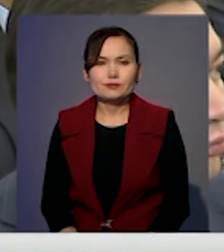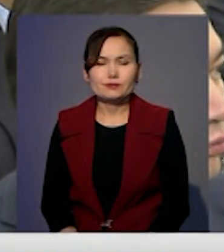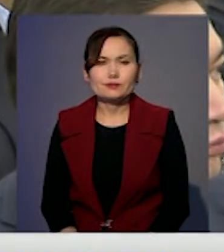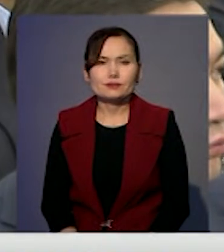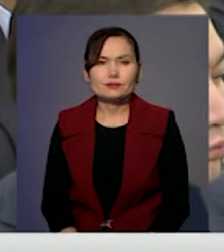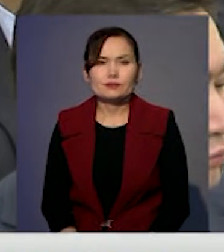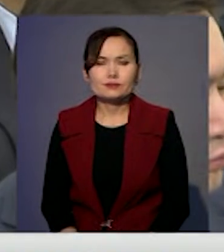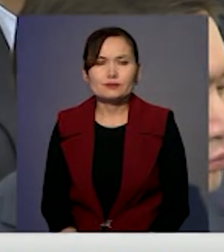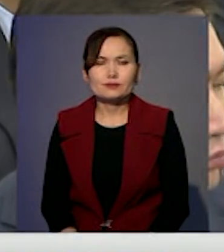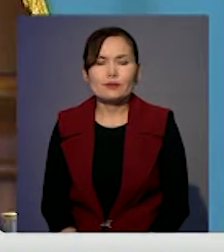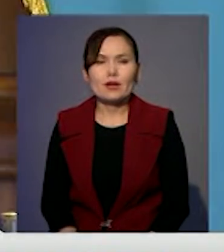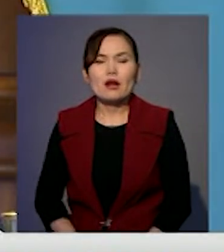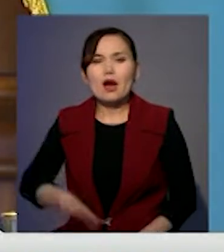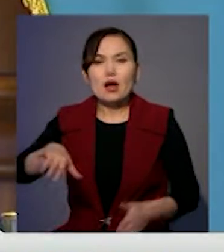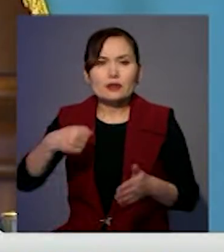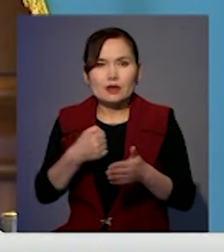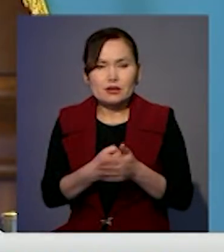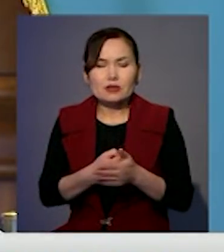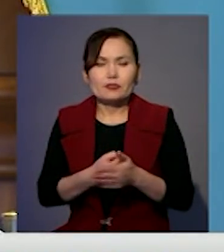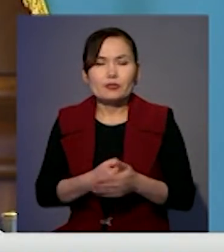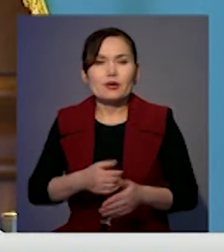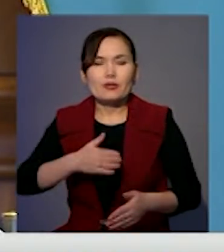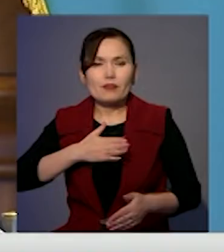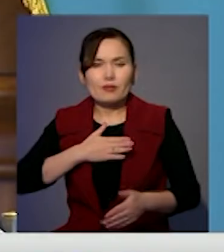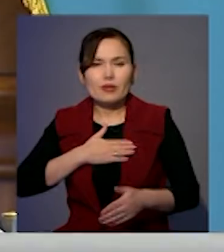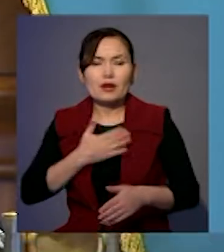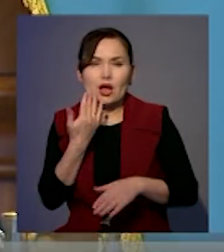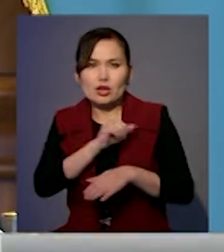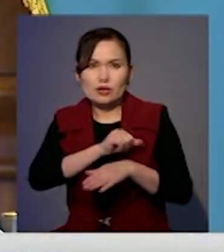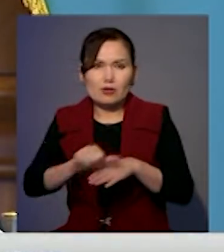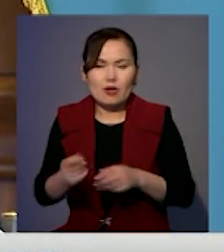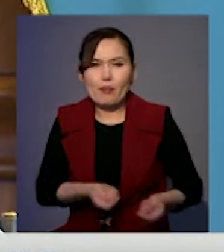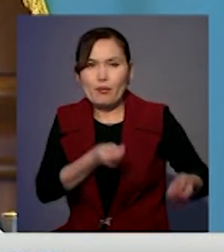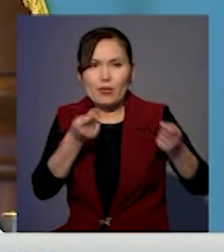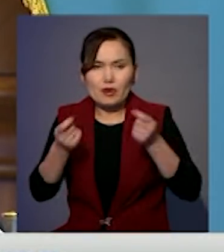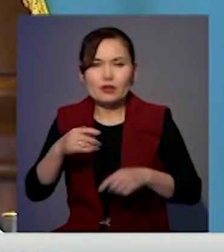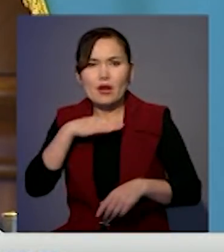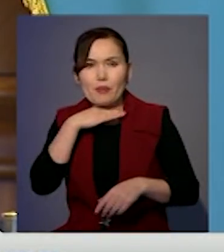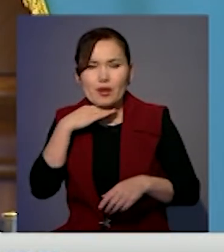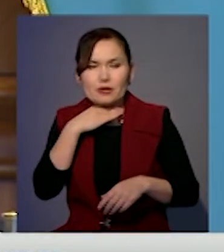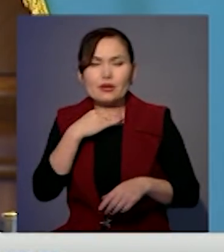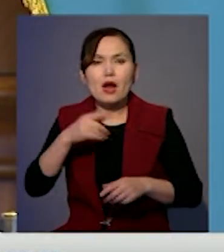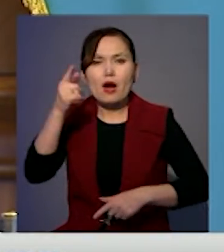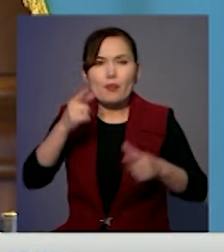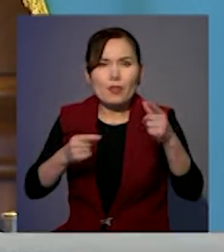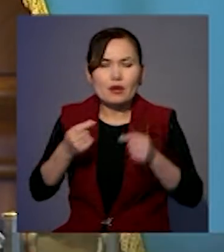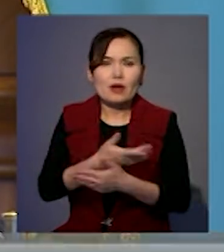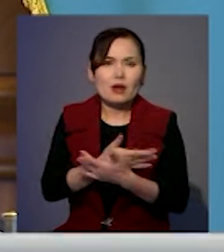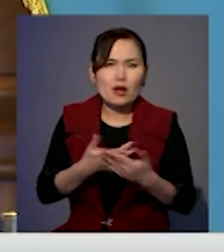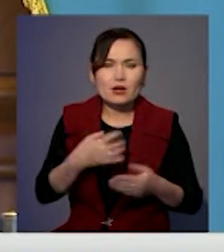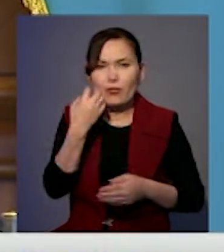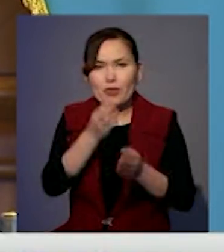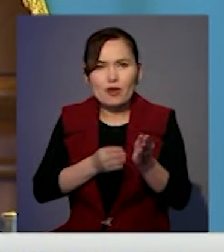До сих пор импортируем мясо для переработки, молочные продукты, овощи, фрукты.